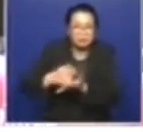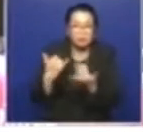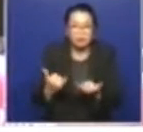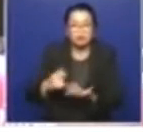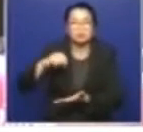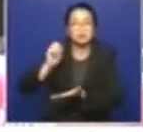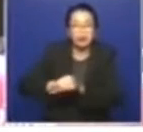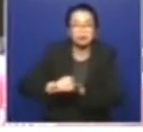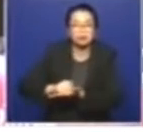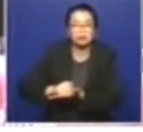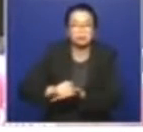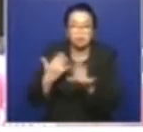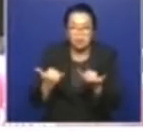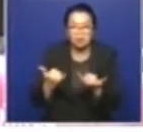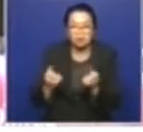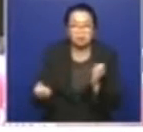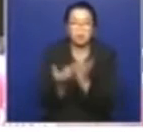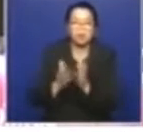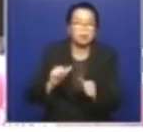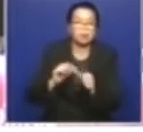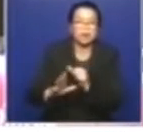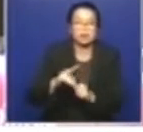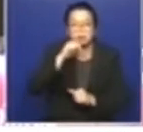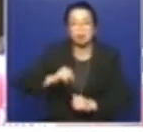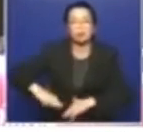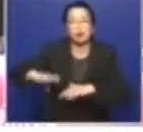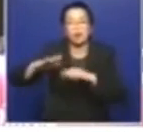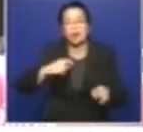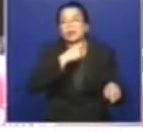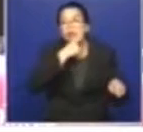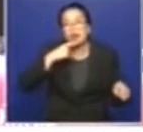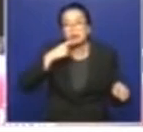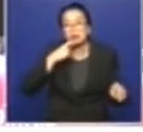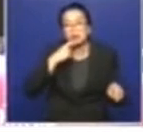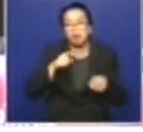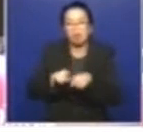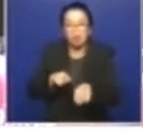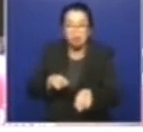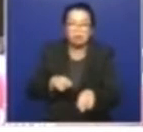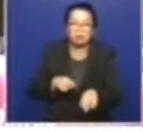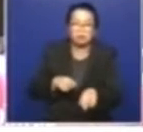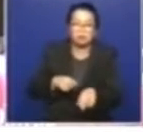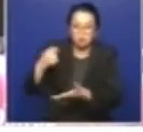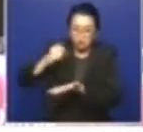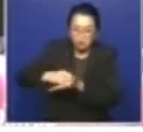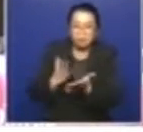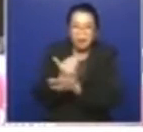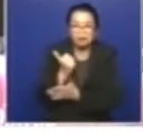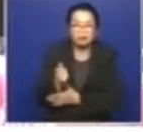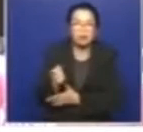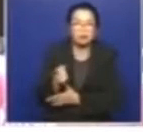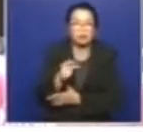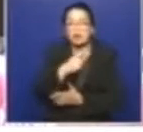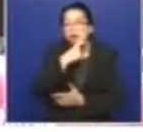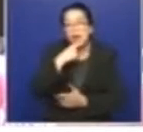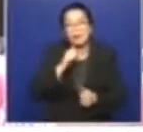ติครับท่วมละบางพื้นที่ใช้ทันที่ไหนอ่ะนี่คือความล่าช้าในการบริหารประสิทธิภาพไม่เกิดนี่ผมยกตัวอย่